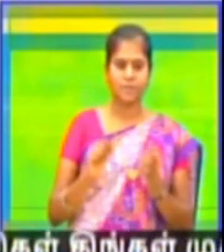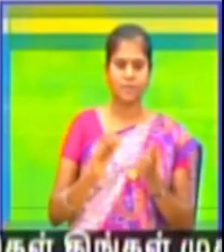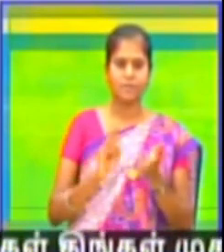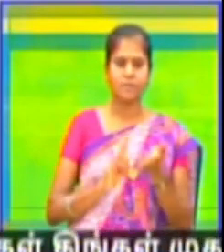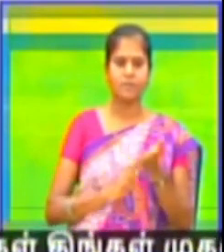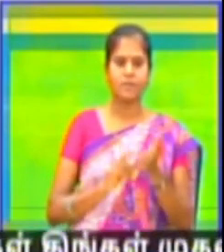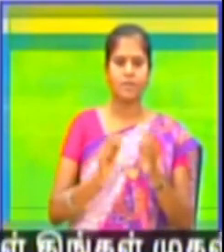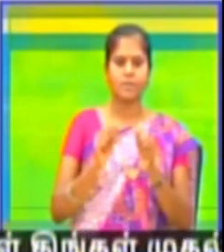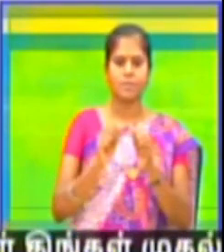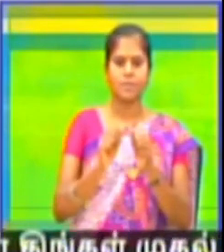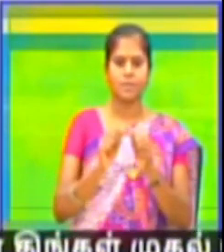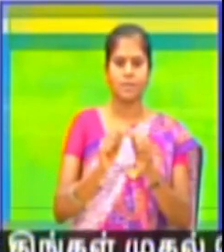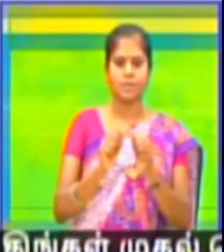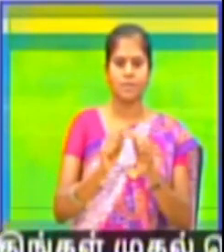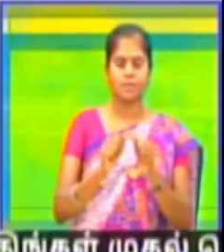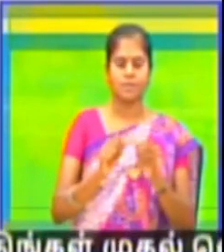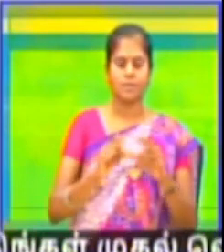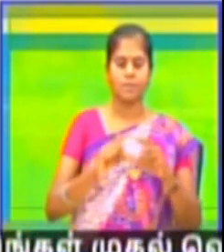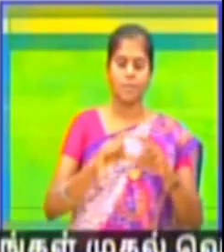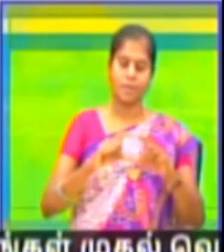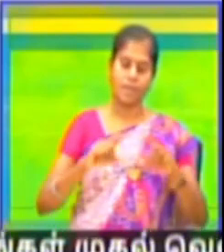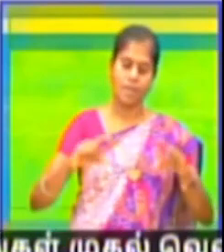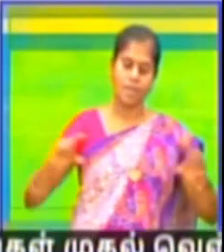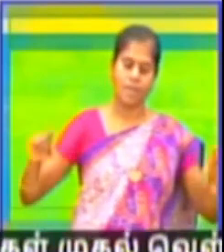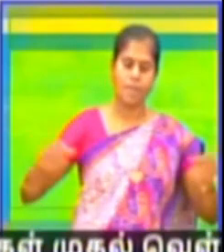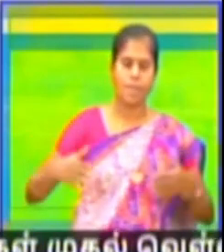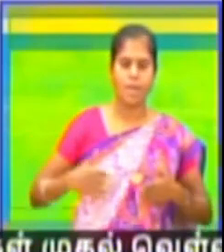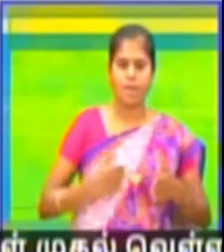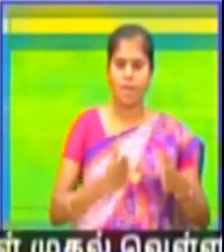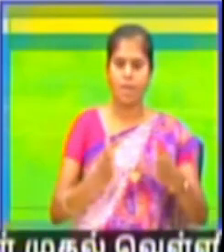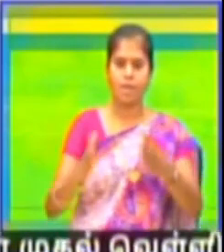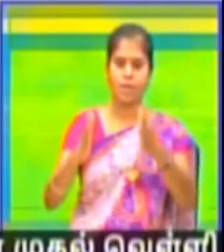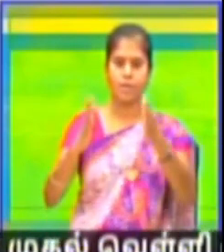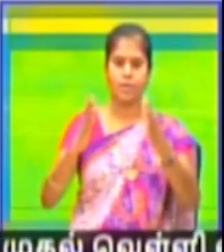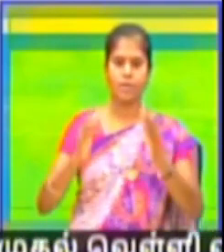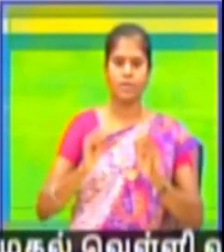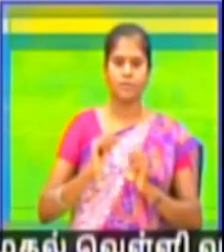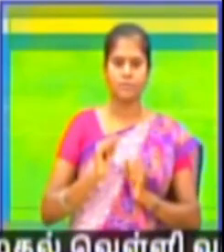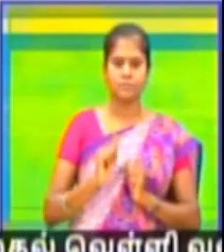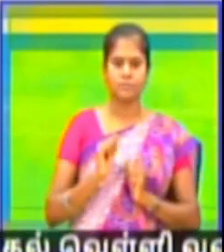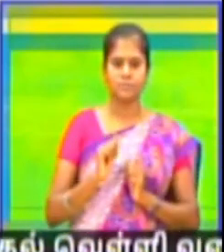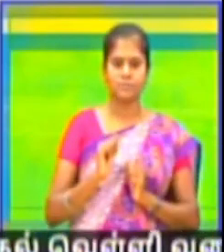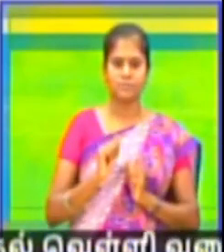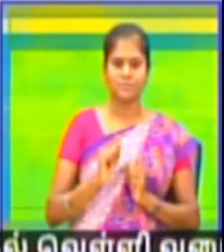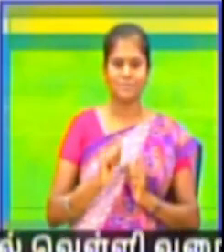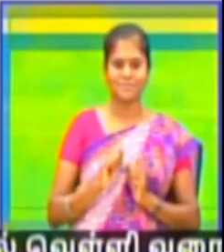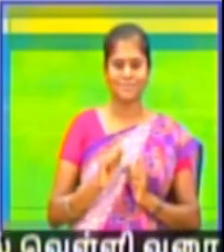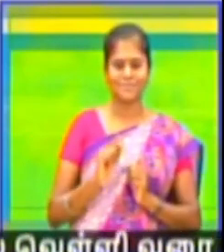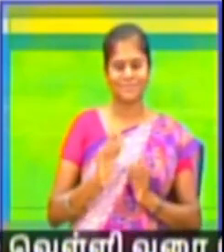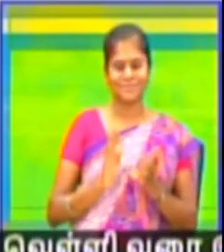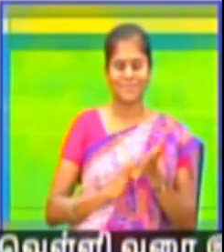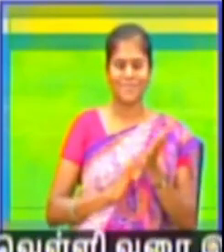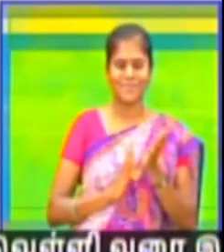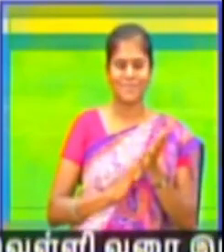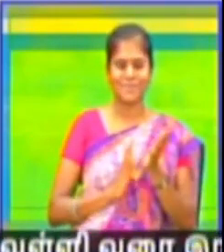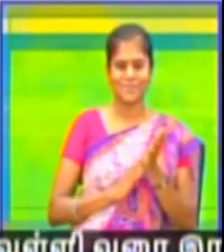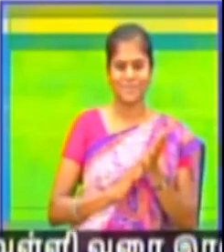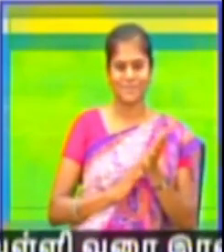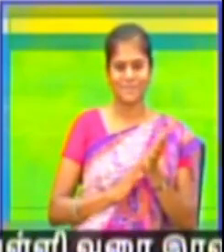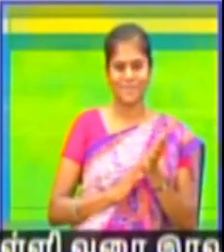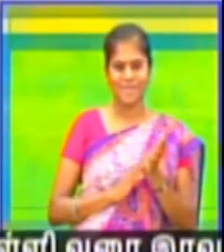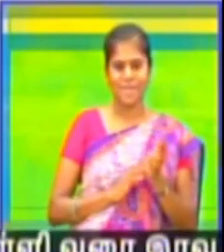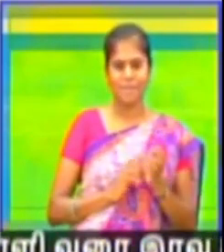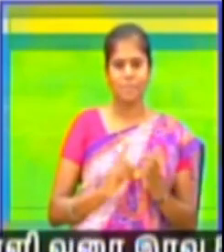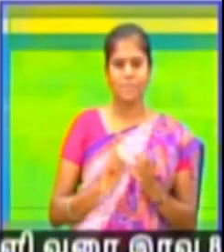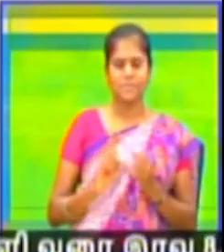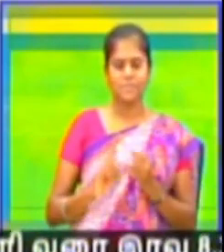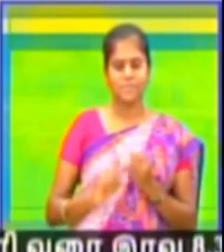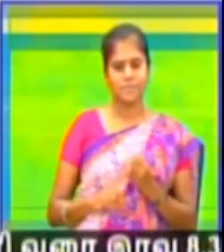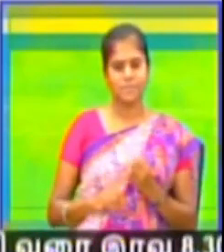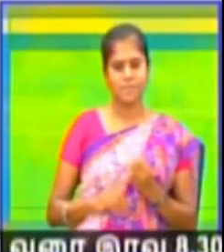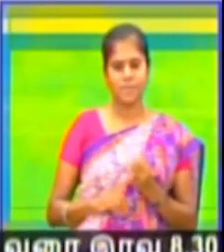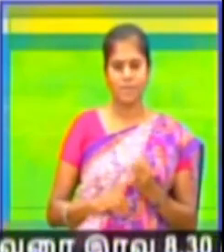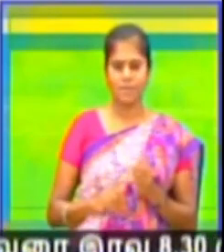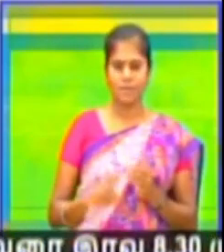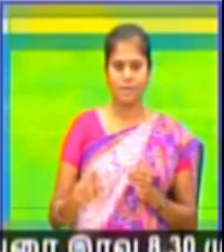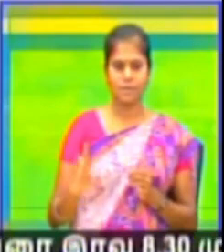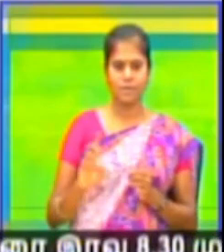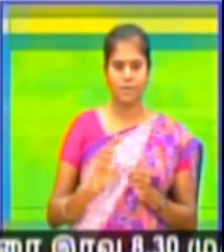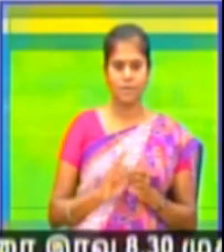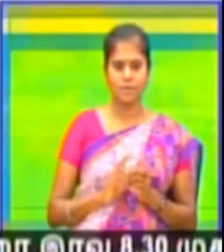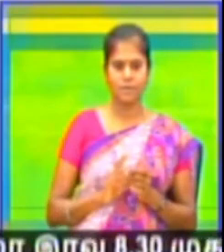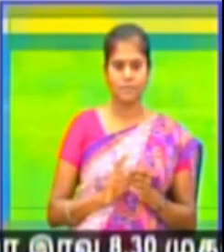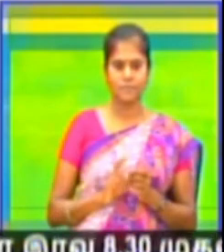அமெரிக்காவினுடைய மிக நீளமான ஆறுகள். ஆ, சொல்லிட்டீங்க பார்த்தீங்களா, வெரி குட். மிசிசிபி, மிசௌரி